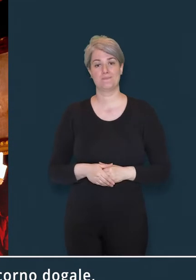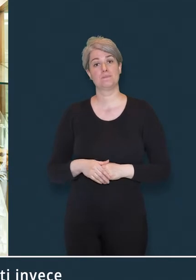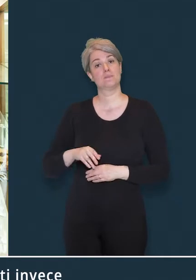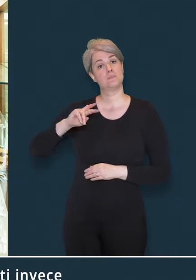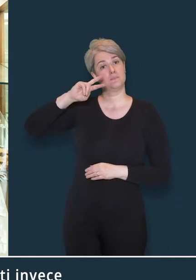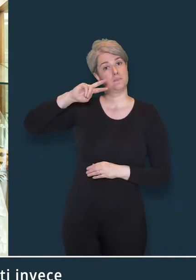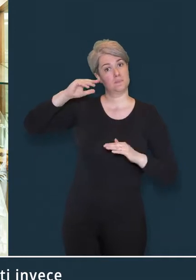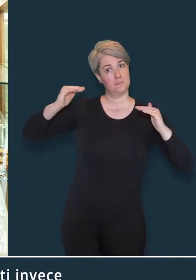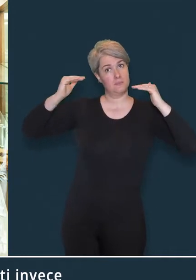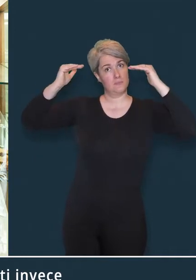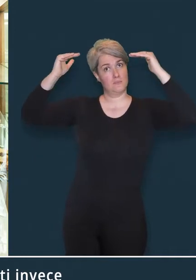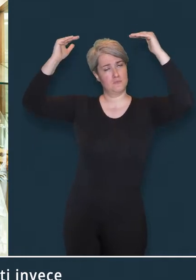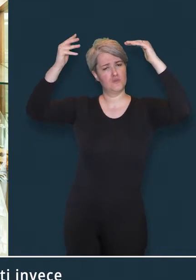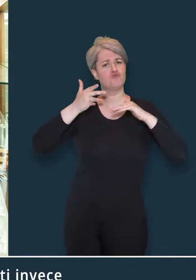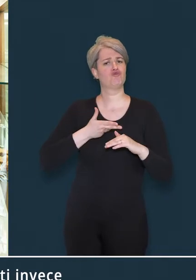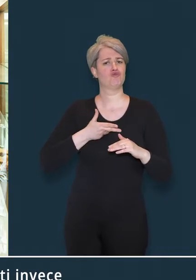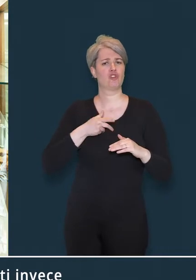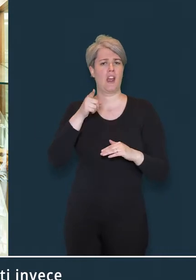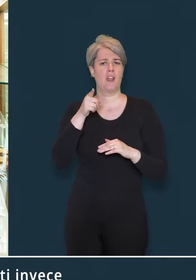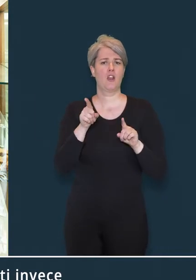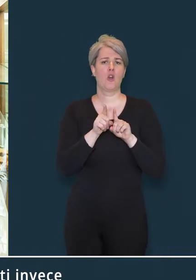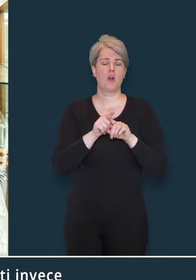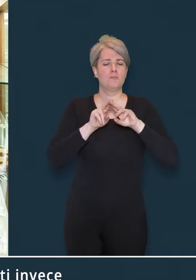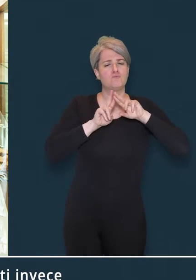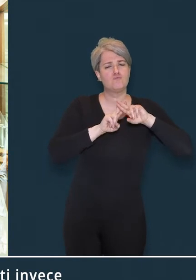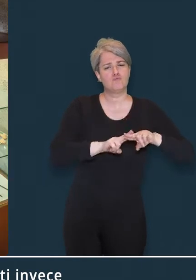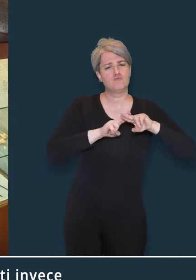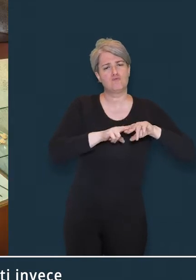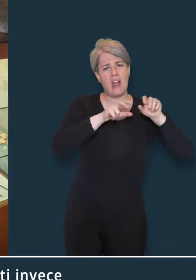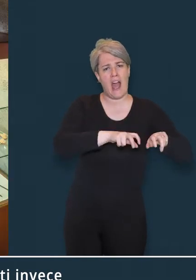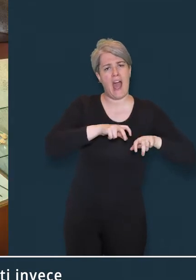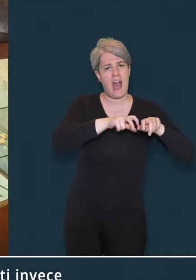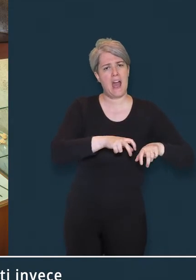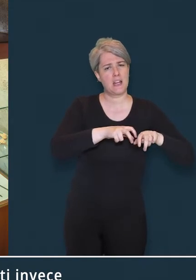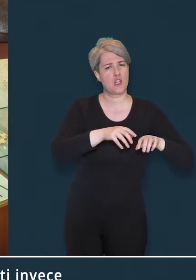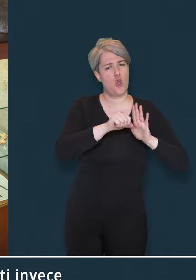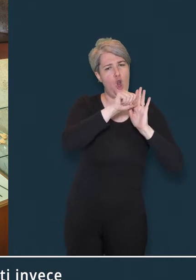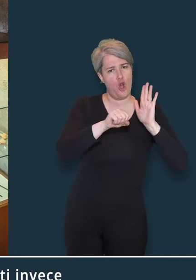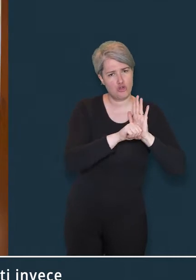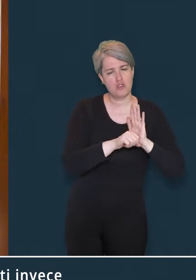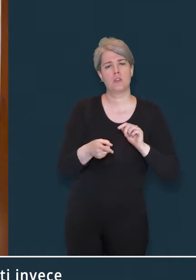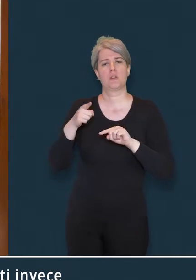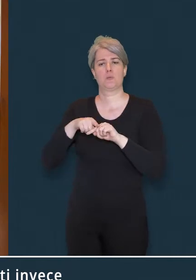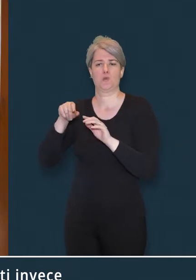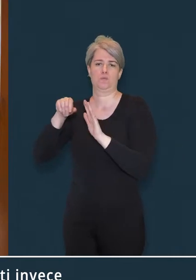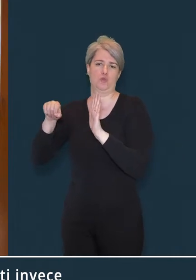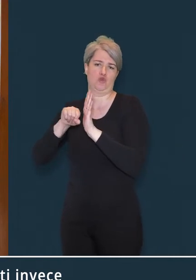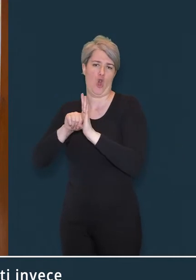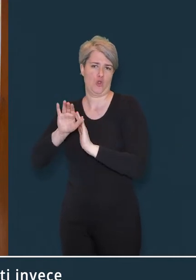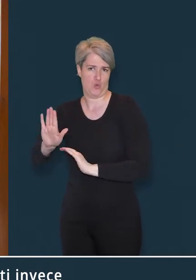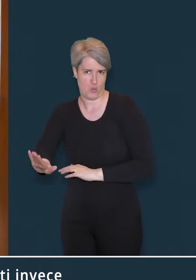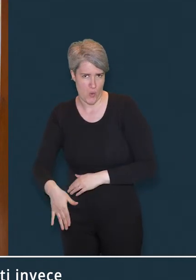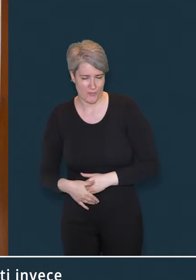nei piani superiori sono esposti invece reperti archeologici e cimeli